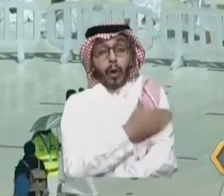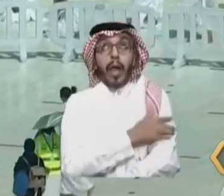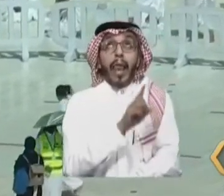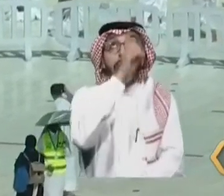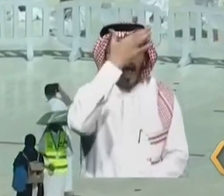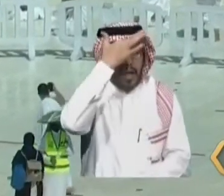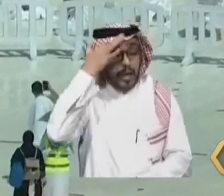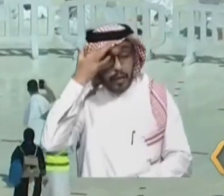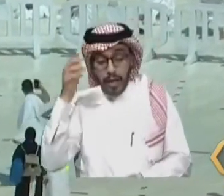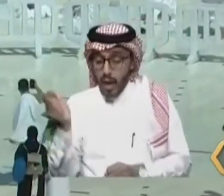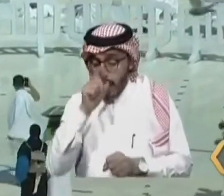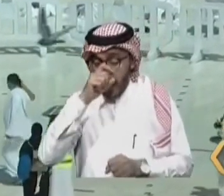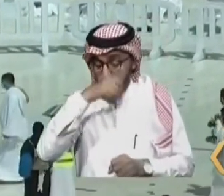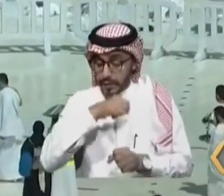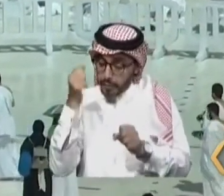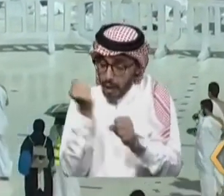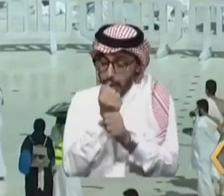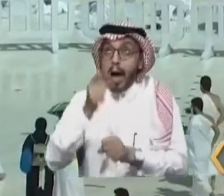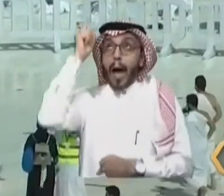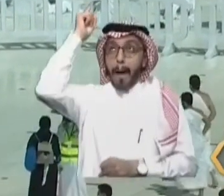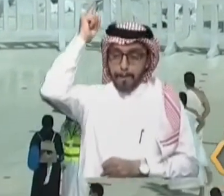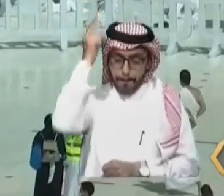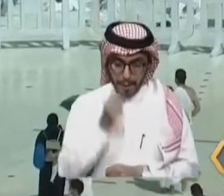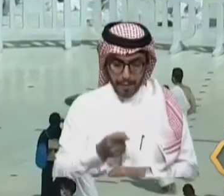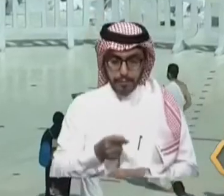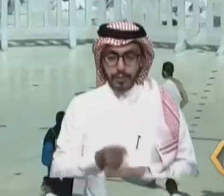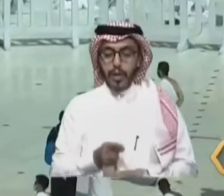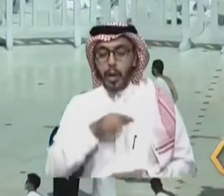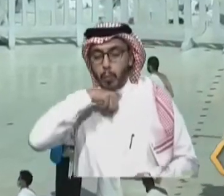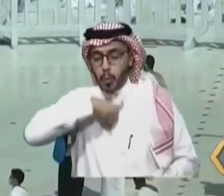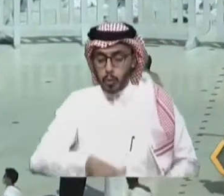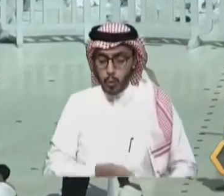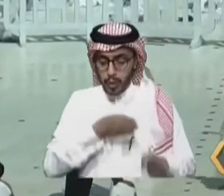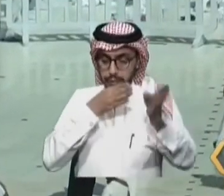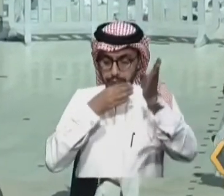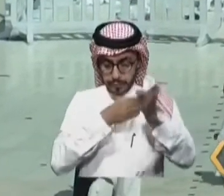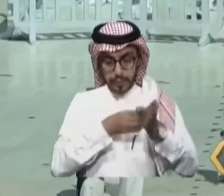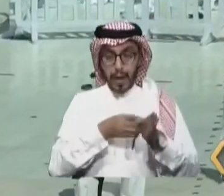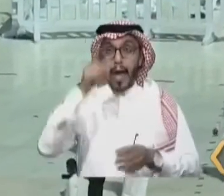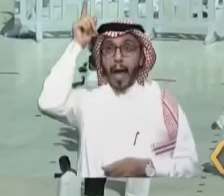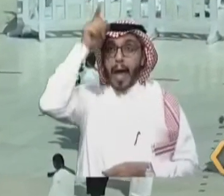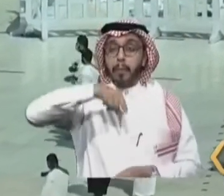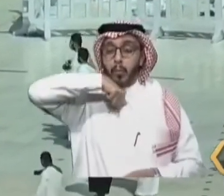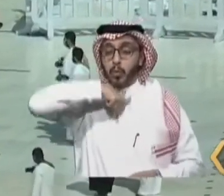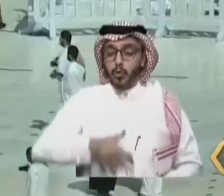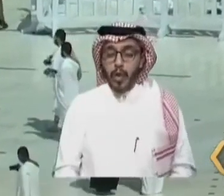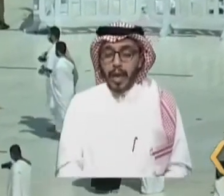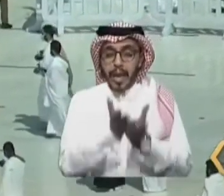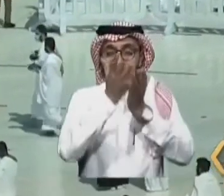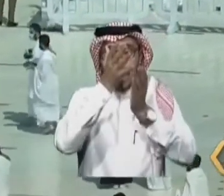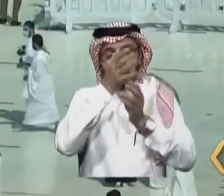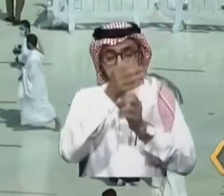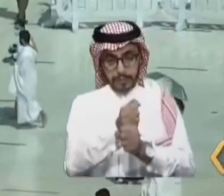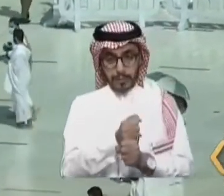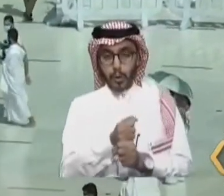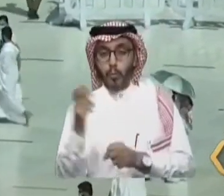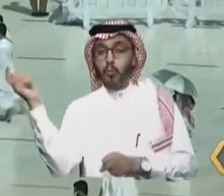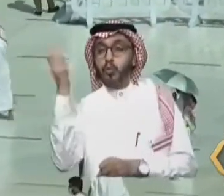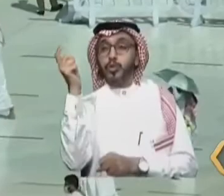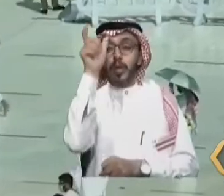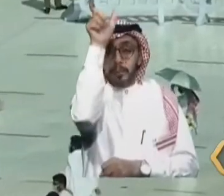القدر، بل يفعل ما أمره الله به ورسوله. فقد أمر النبي صلى الله عليه وسلم